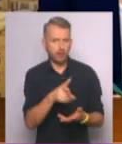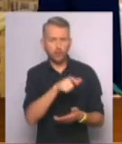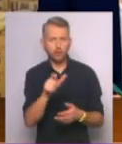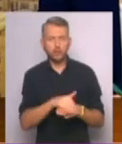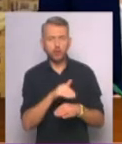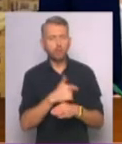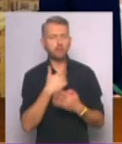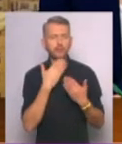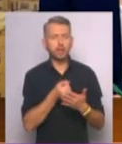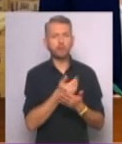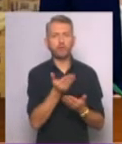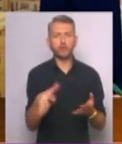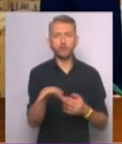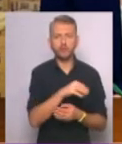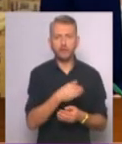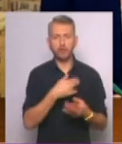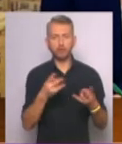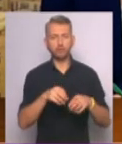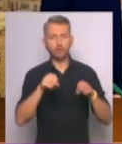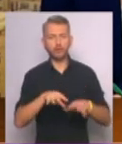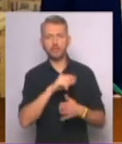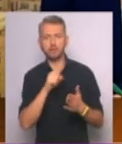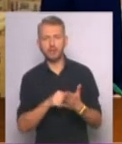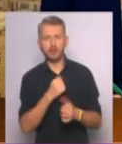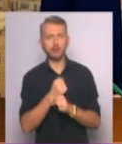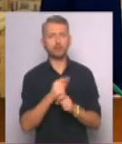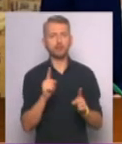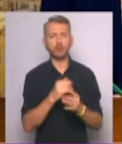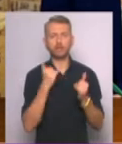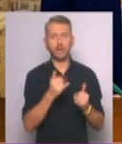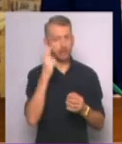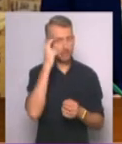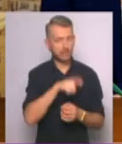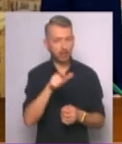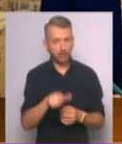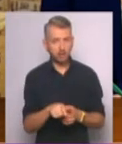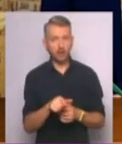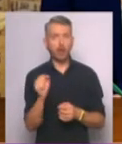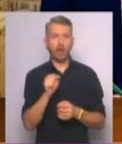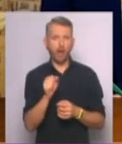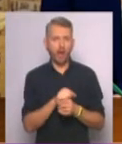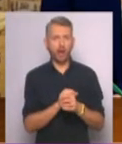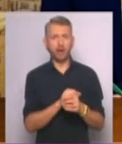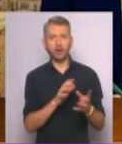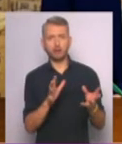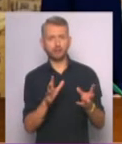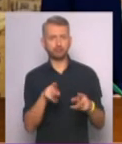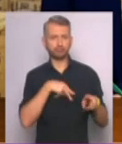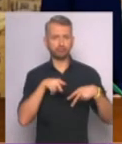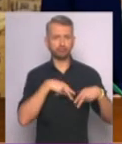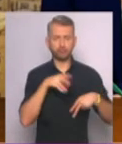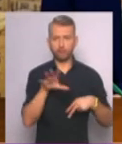до вас усіх. Нам потрібно вирішити питання, зробити щось для киян, а лаври потім поділять на всіх.